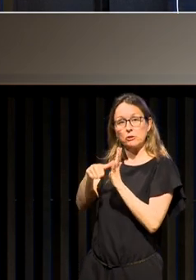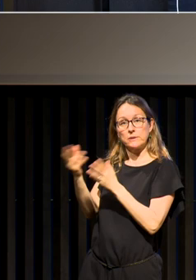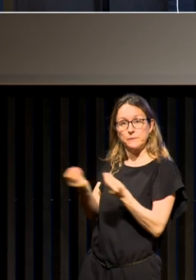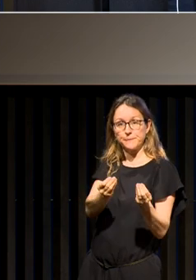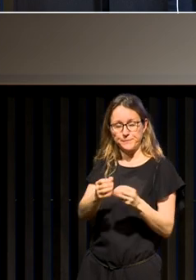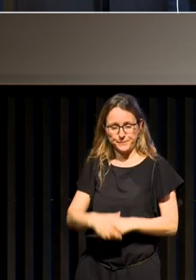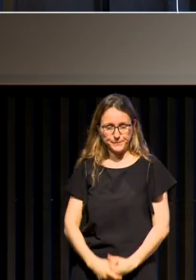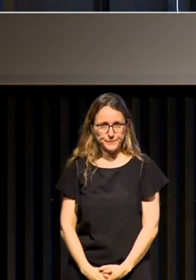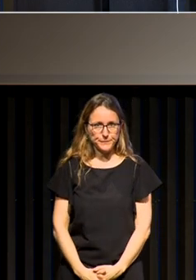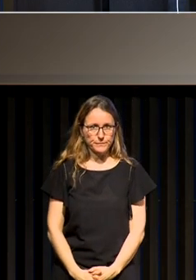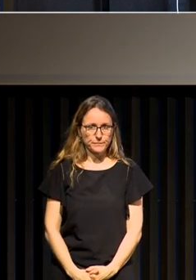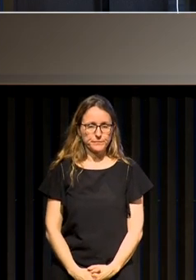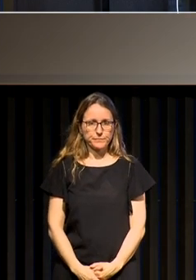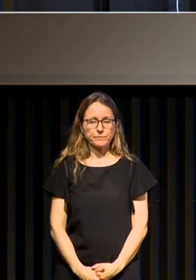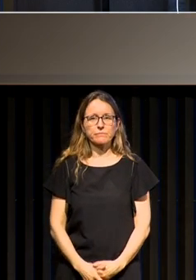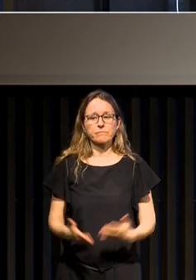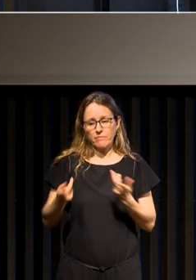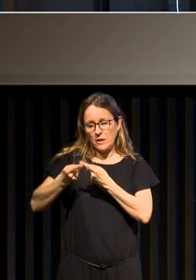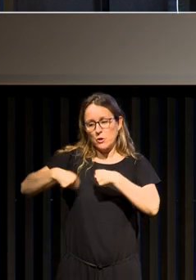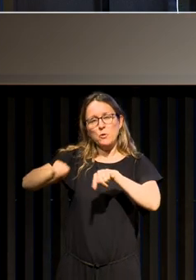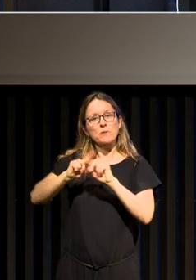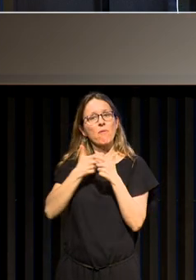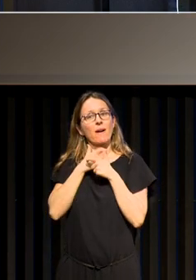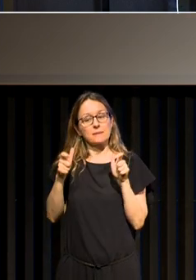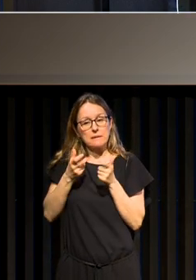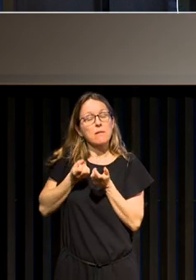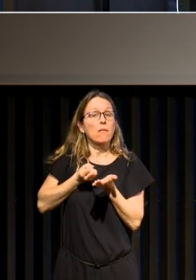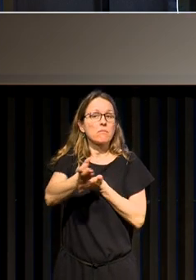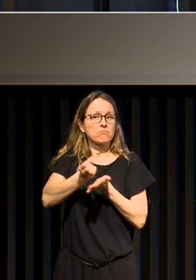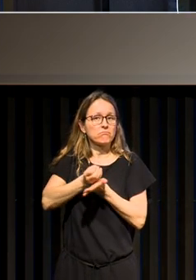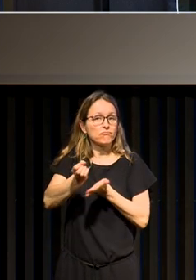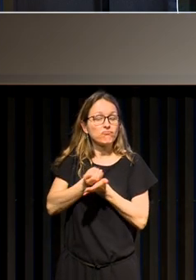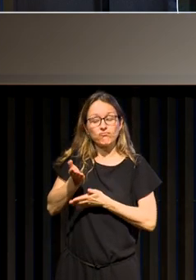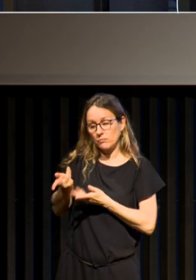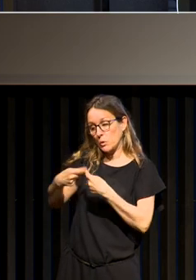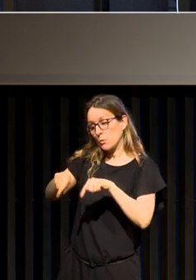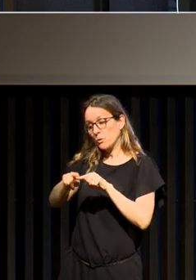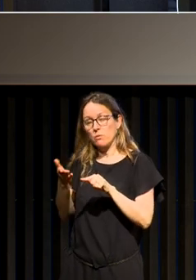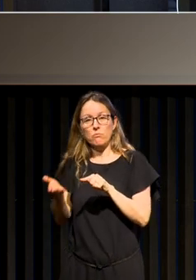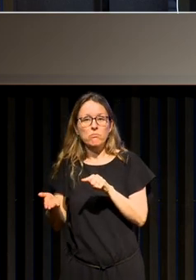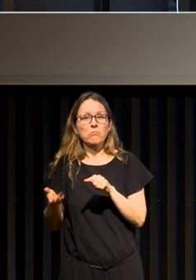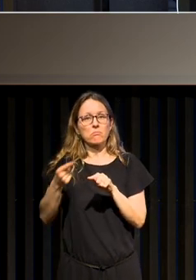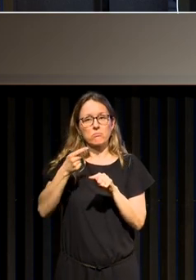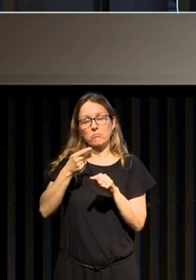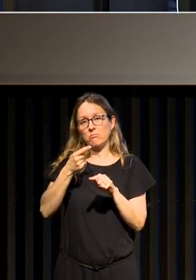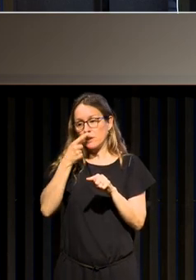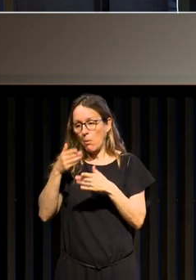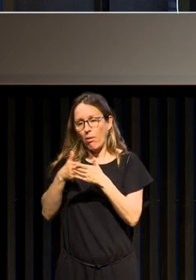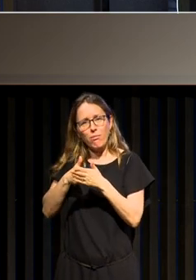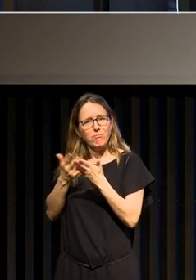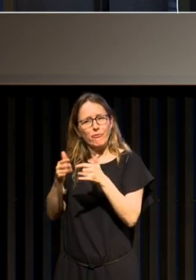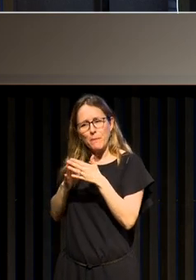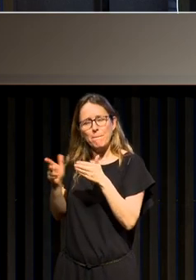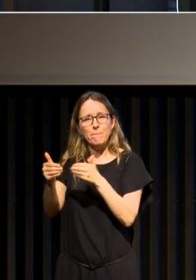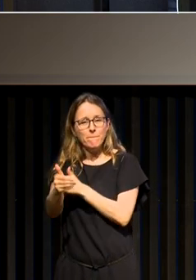Alors, cette commission d'accès aux données, bon, ben, elle a déjà passé toutes les barrières hein,